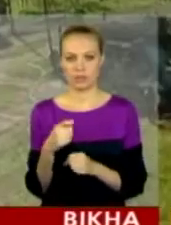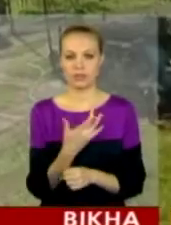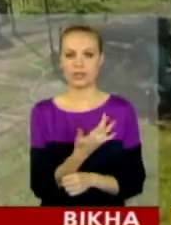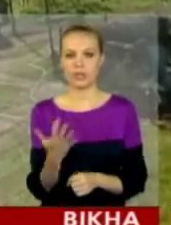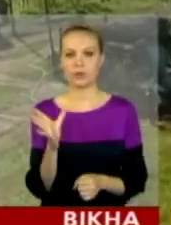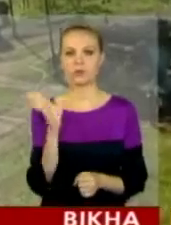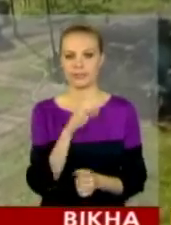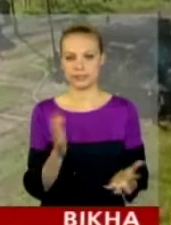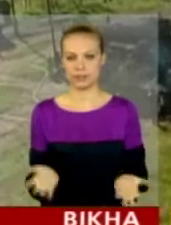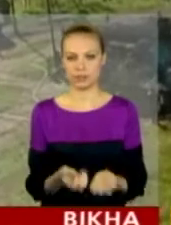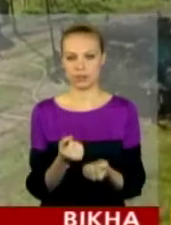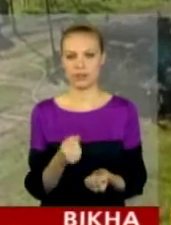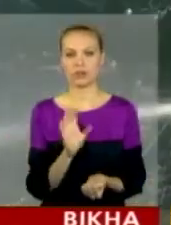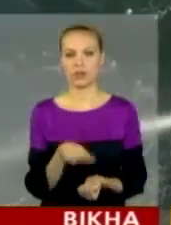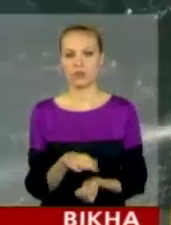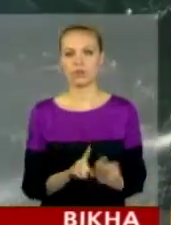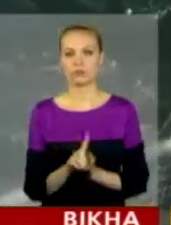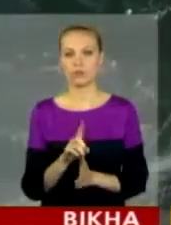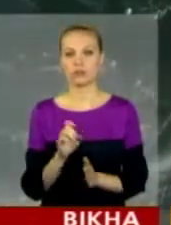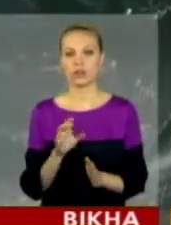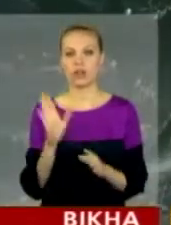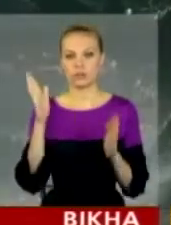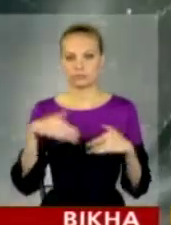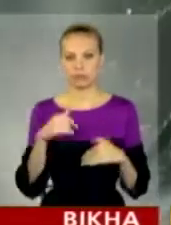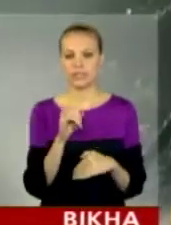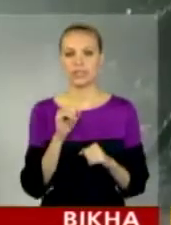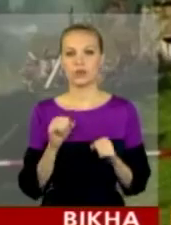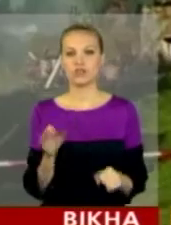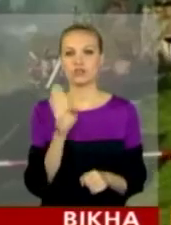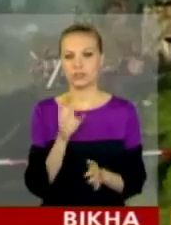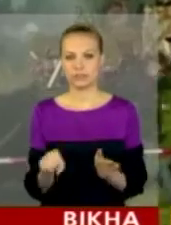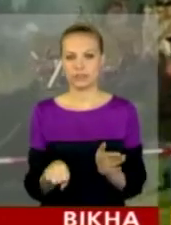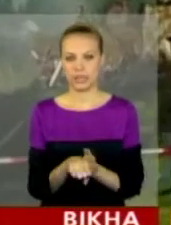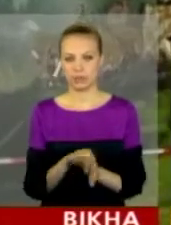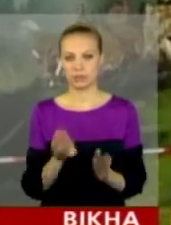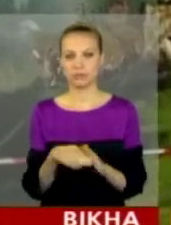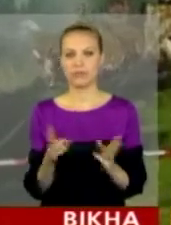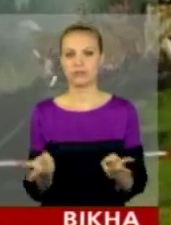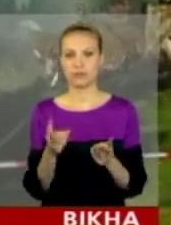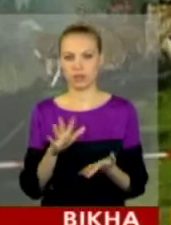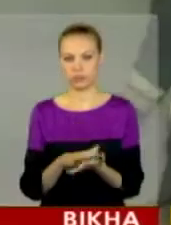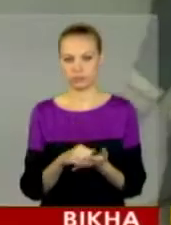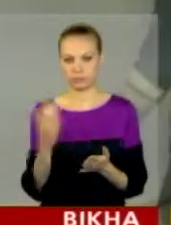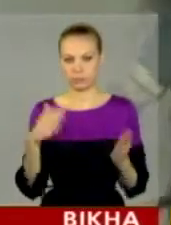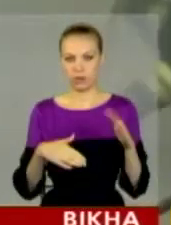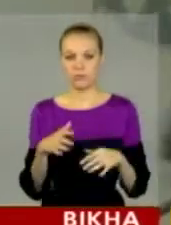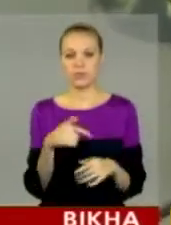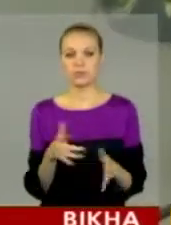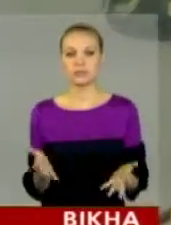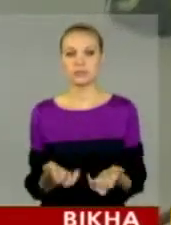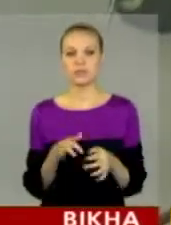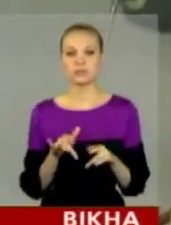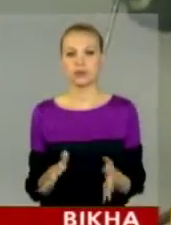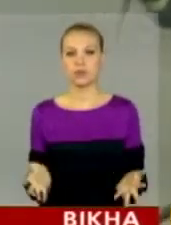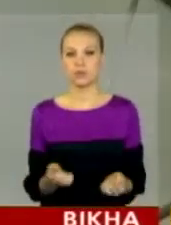Кількох устигла врятувати. Потім почала падати стеля, і героїчна жінка загинула під вогняними уламками. Справу порятунку